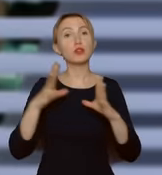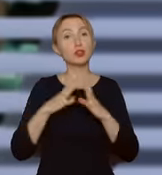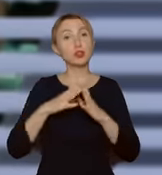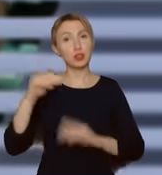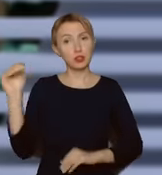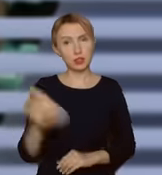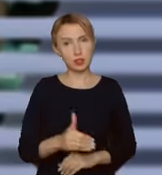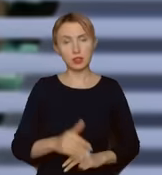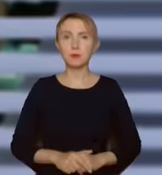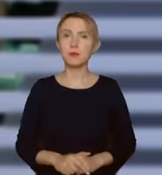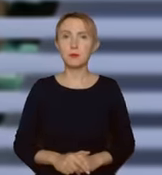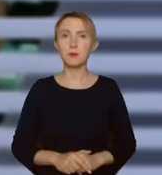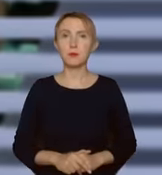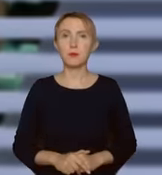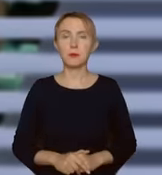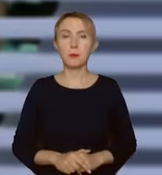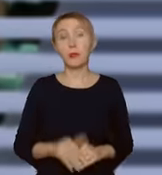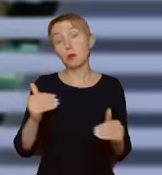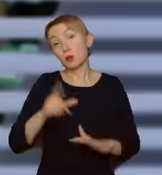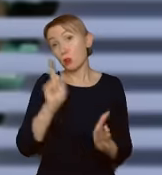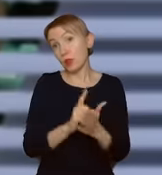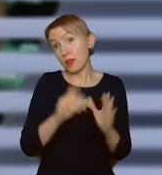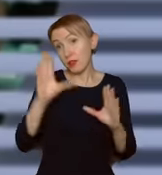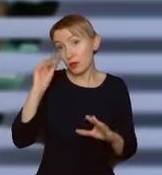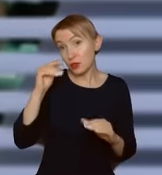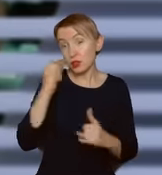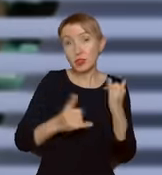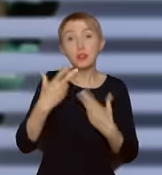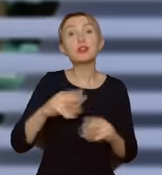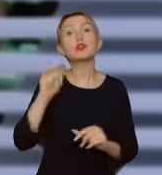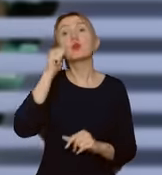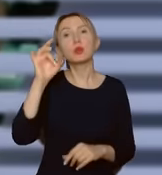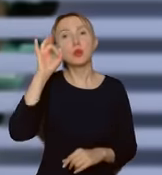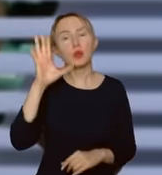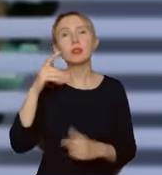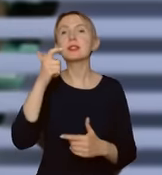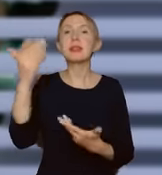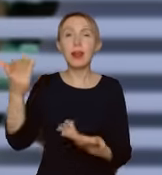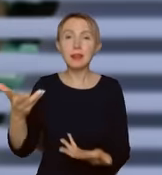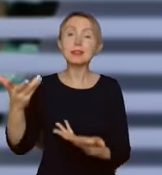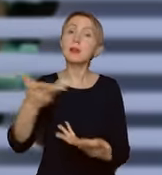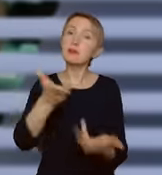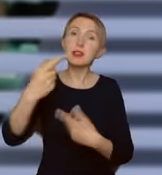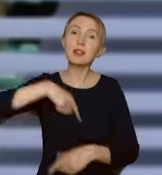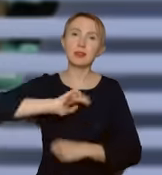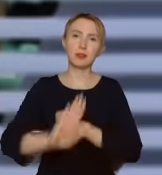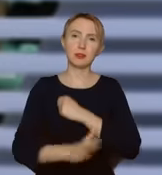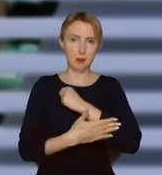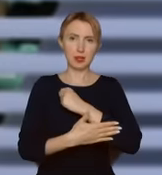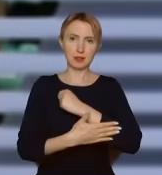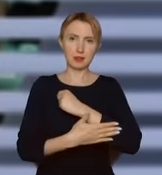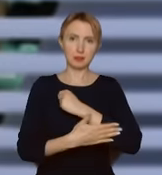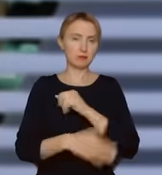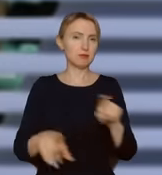1 010 000. Może się uda jeszcze tego wieczora, jak nie to jutro rano. Bardzo gorąco zachęcam do tego, żeby nas wspierać właśnie także